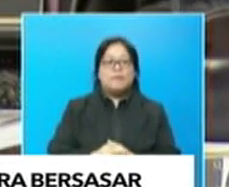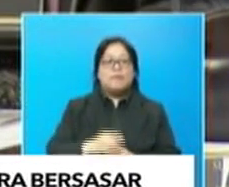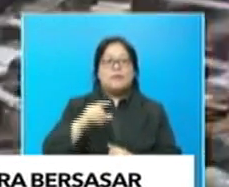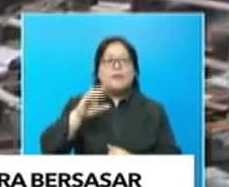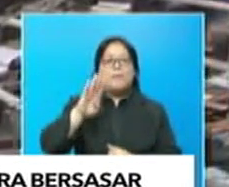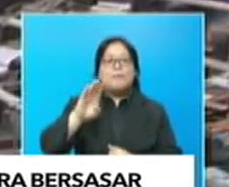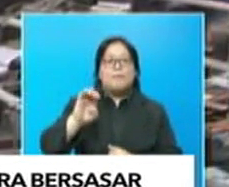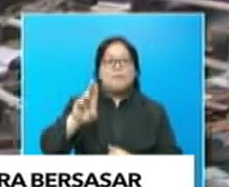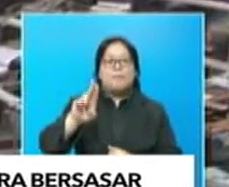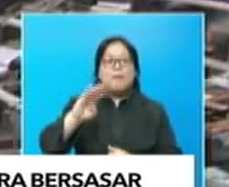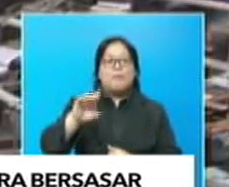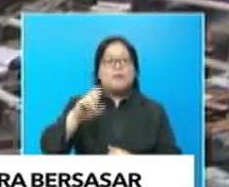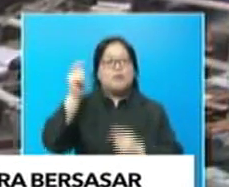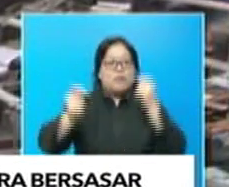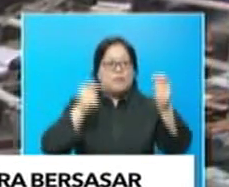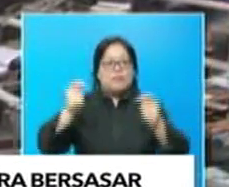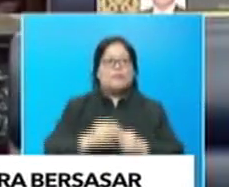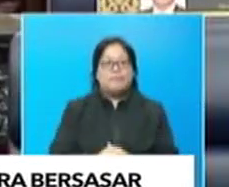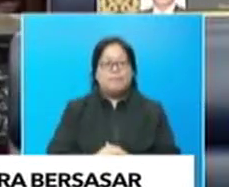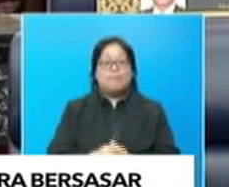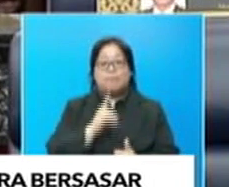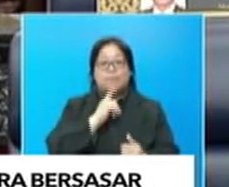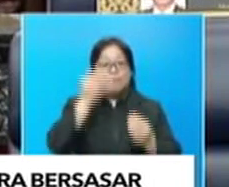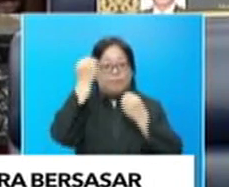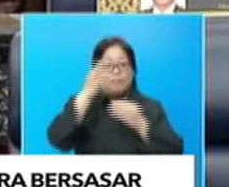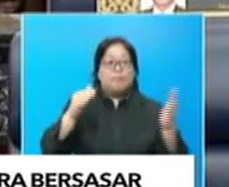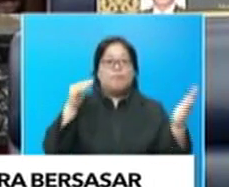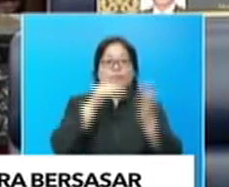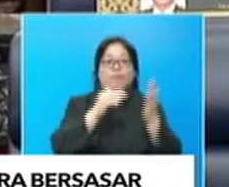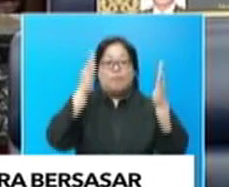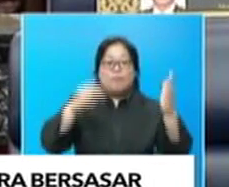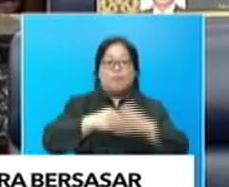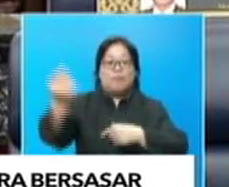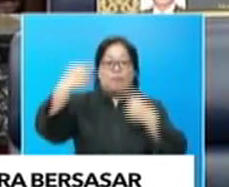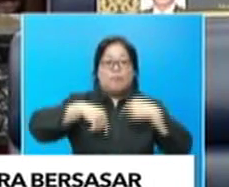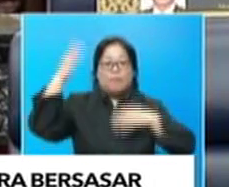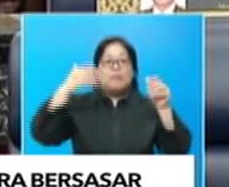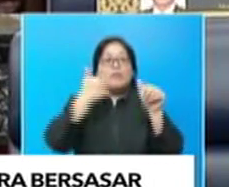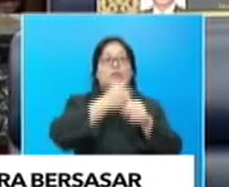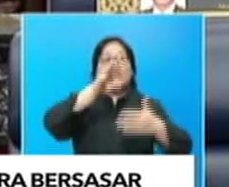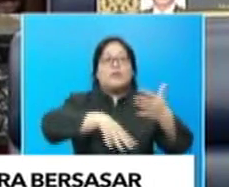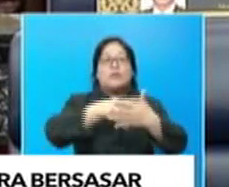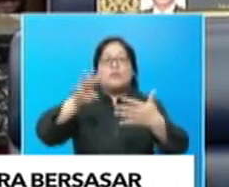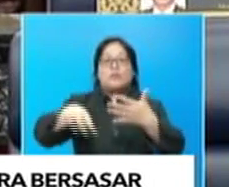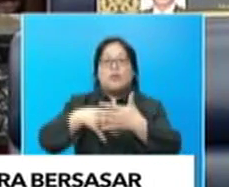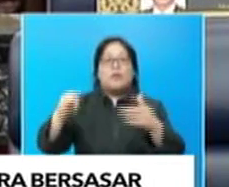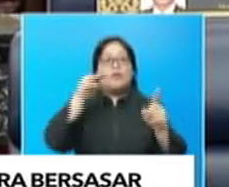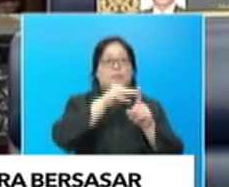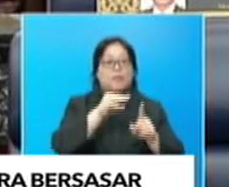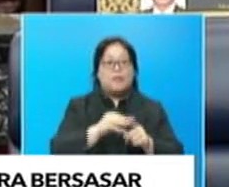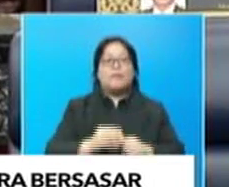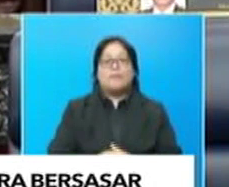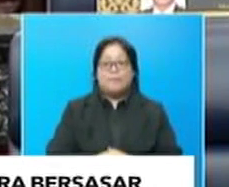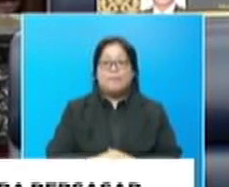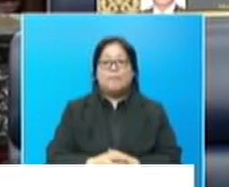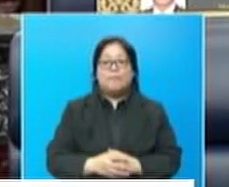perjalanan. Untuk makluman ahli yang berhormat, sekatan kemasukan warga negara asing ke Malaysia ini dibuat berdasarkan jadual pemakaian ataupun